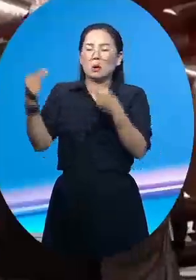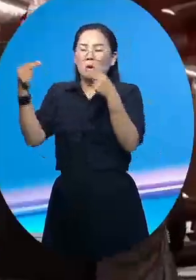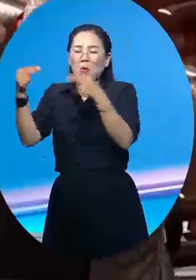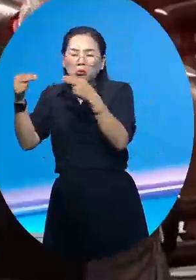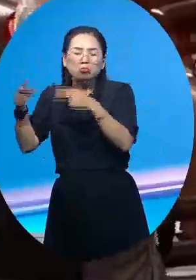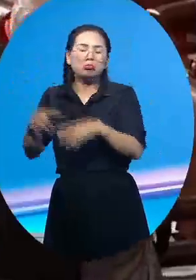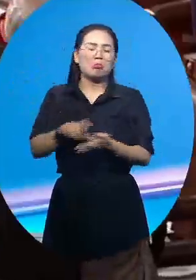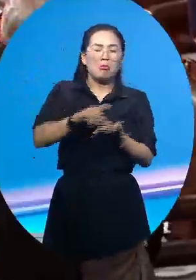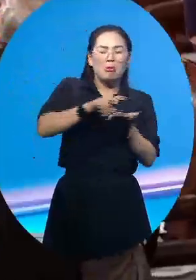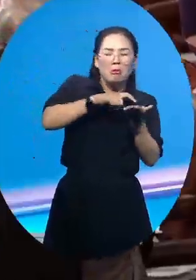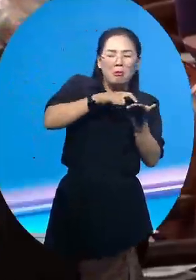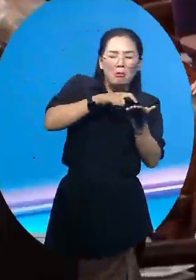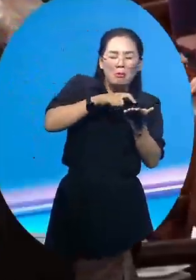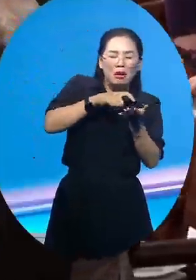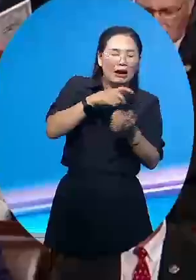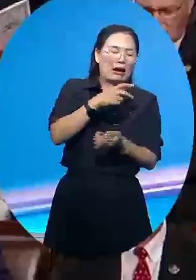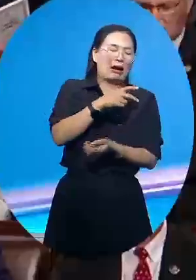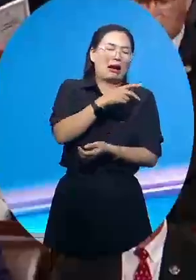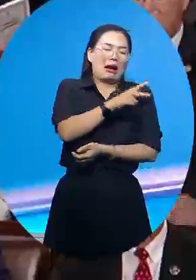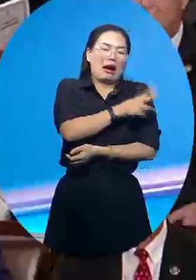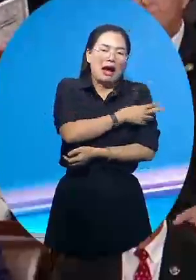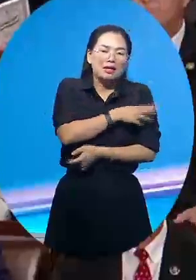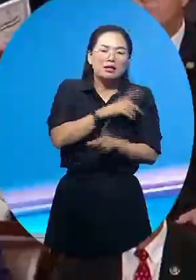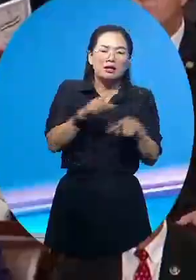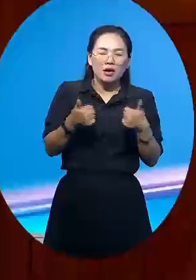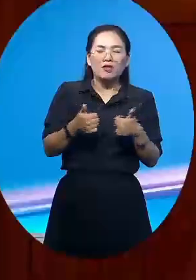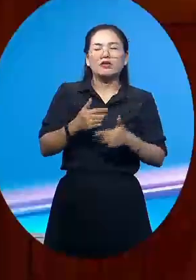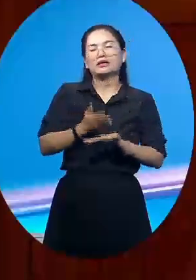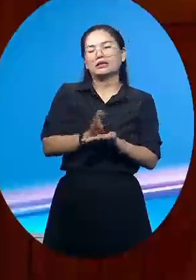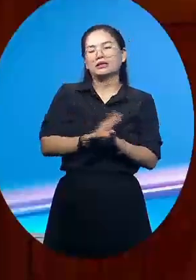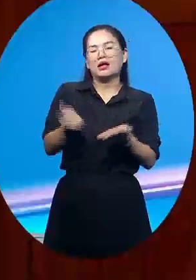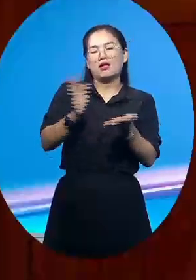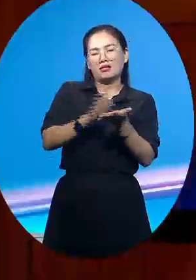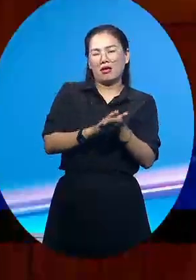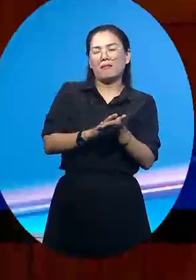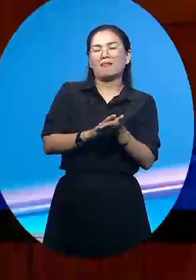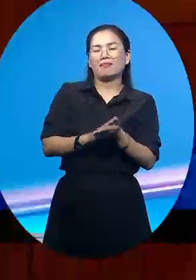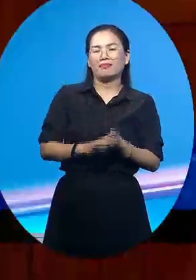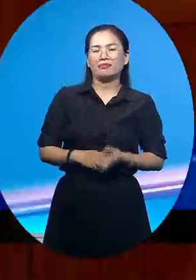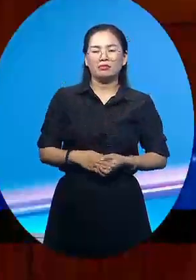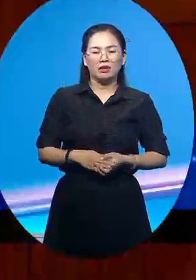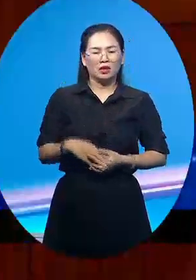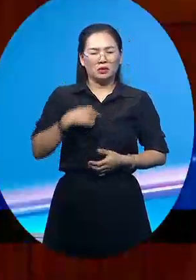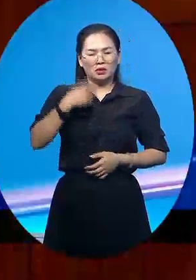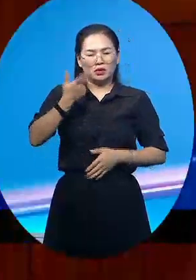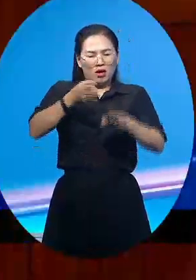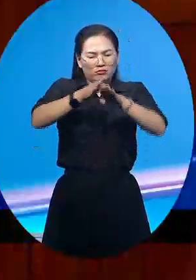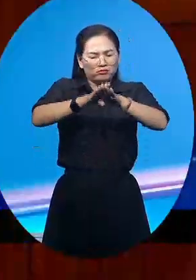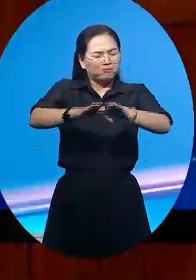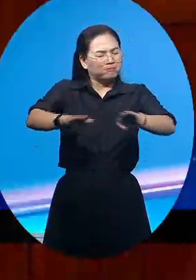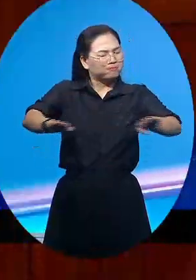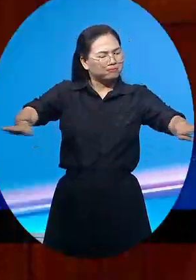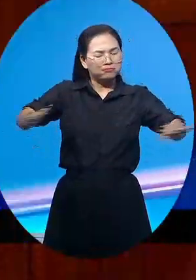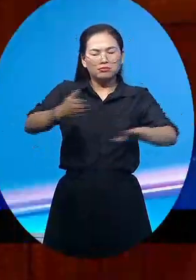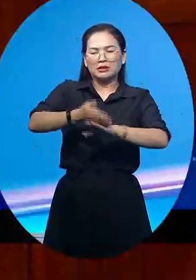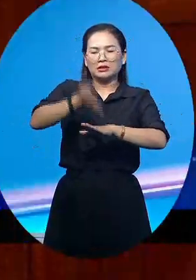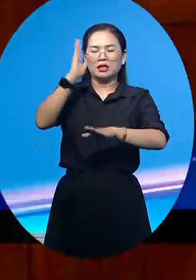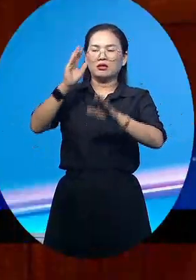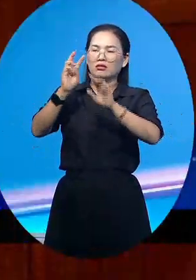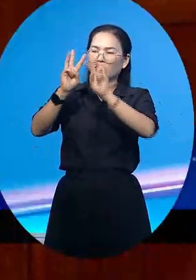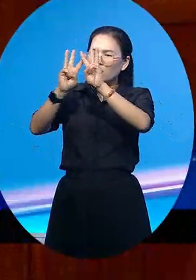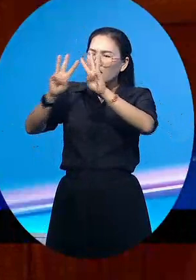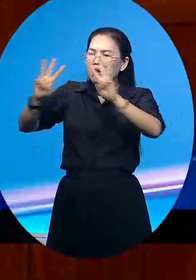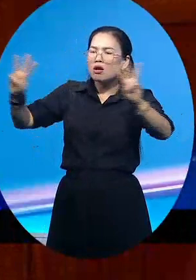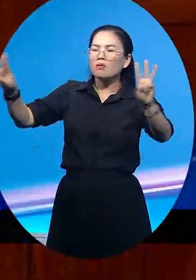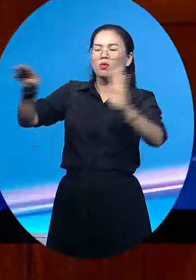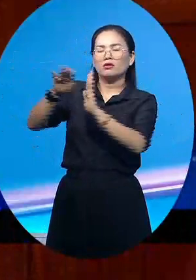Ukraina và chia sẻ tầm nhìn về khu vực Ấn Độ Dương Thái Bình Dương trật tự toàn cầu là dựa trên sự tôn trọng các nguyên tắc của Hiến Chương Liên